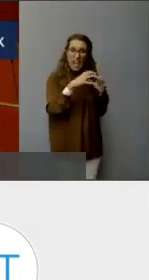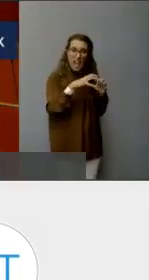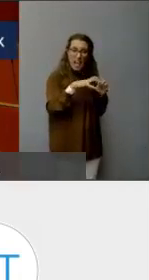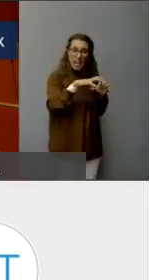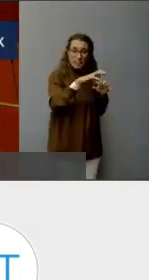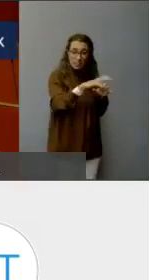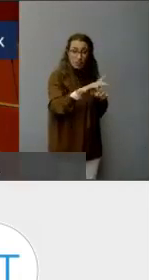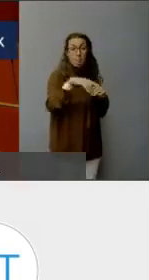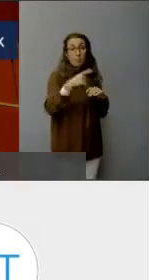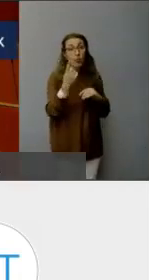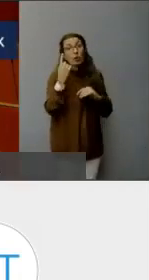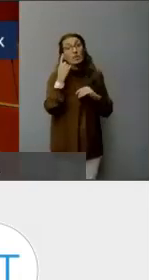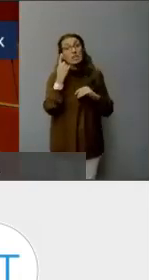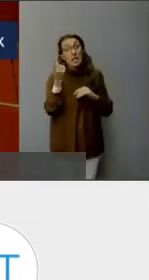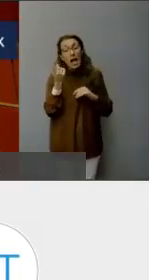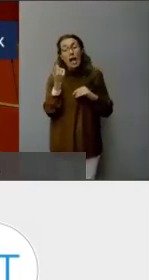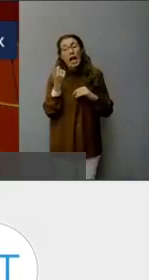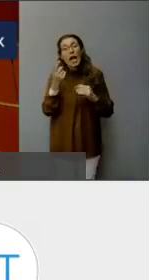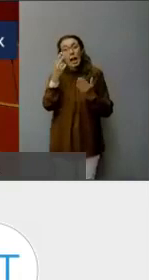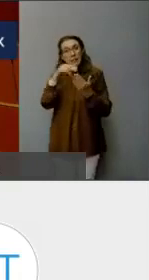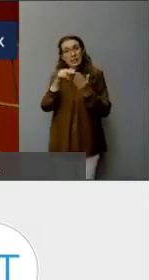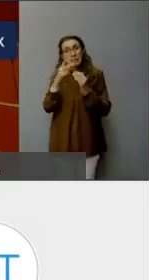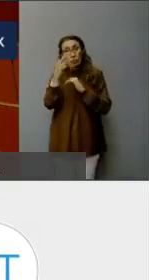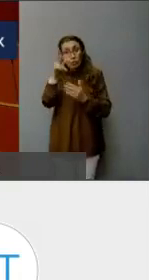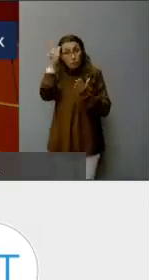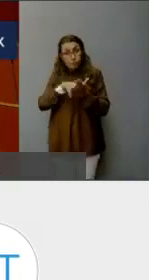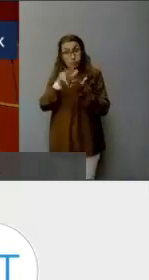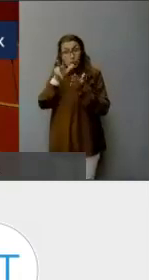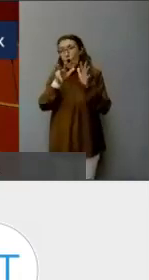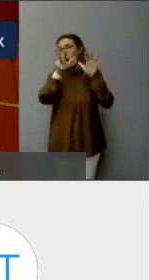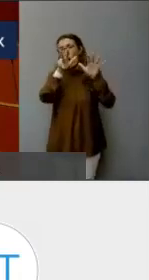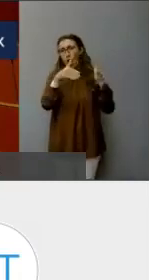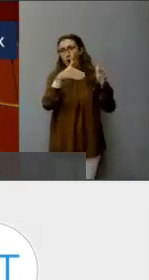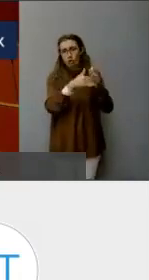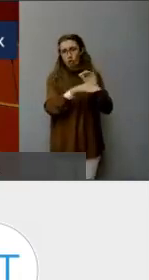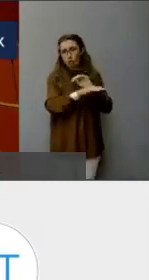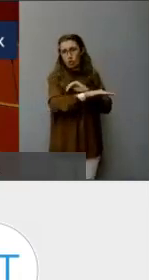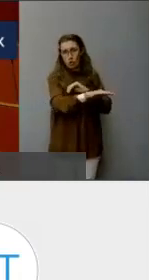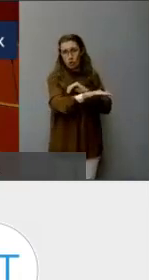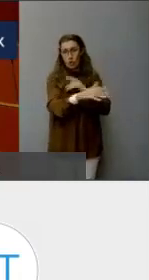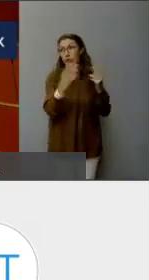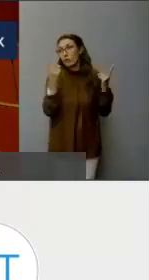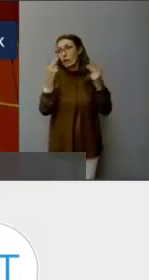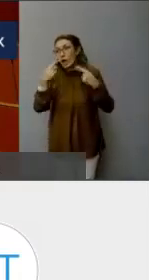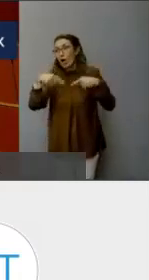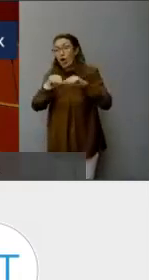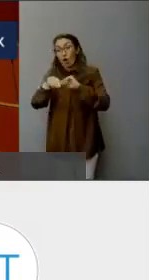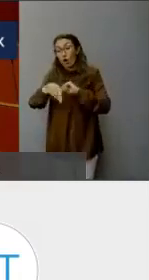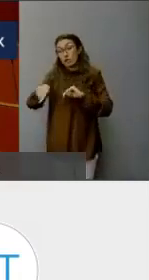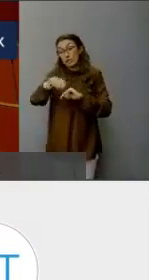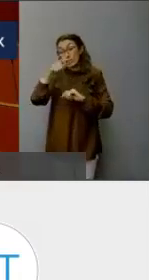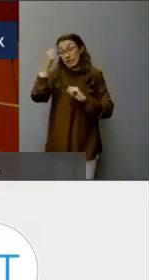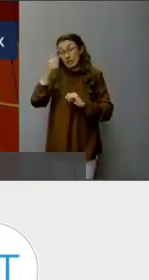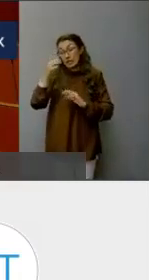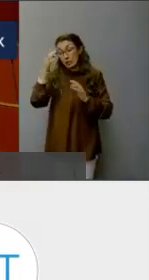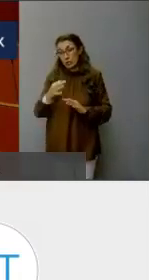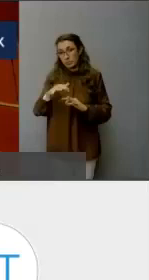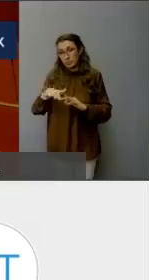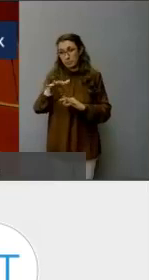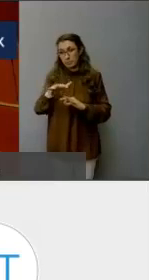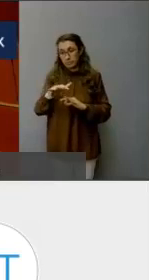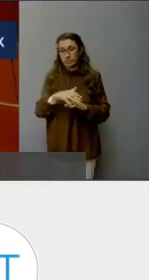approvato l'emendamento due li mettiamo solo 8 che sarebbe ancora meglio ma ovviamente il consiglio è sovrano come ci ricorda sempre il consigliere